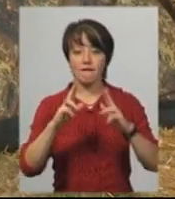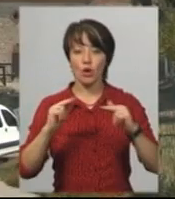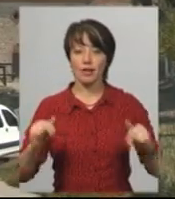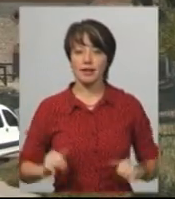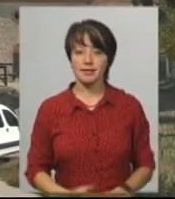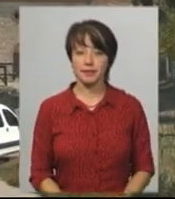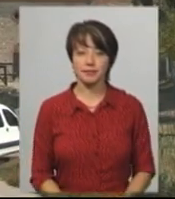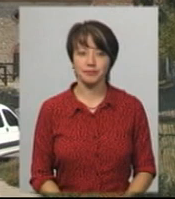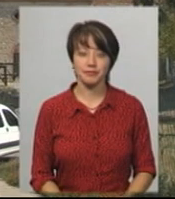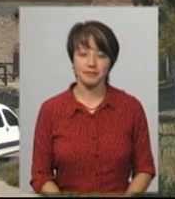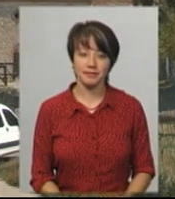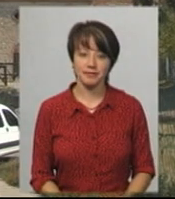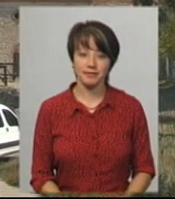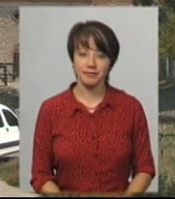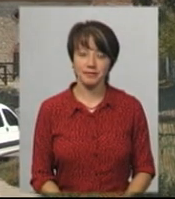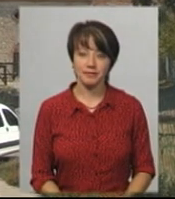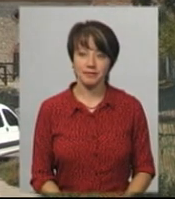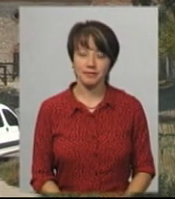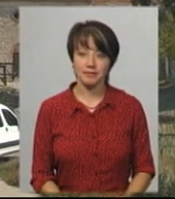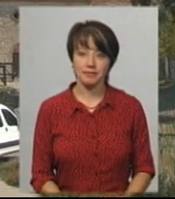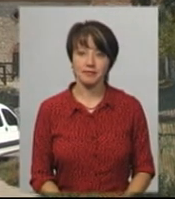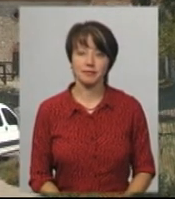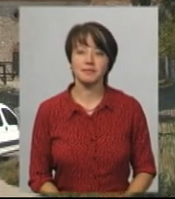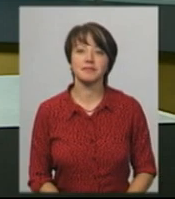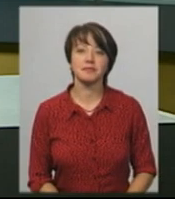Анастасія Збродова, Іван Мовчан. Новини на Суспільному. Хмельниччина.